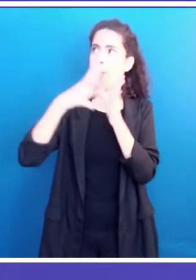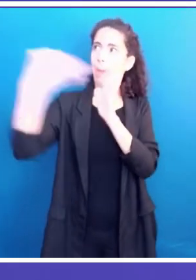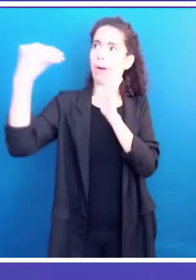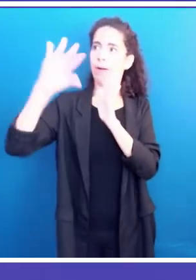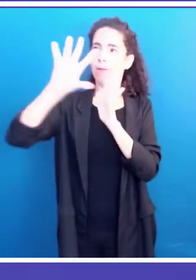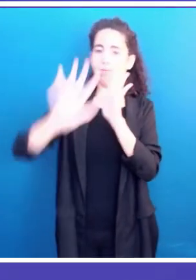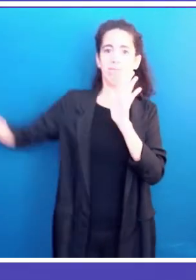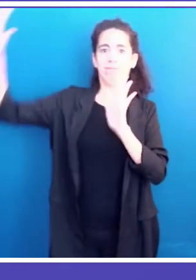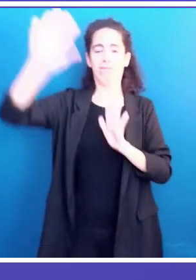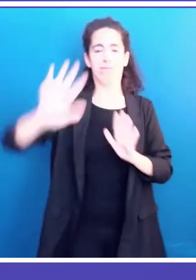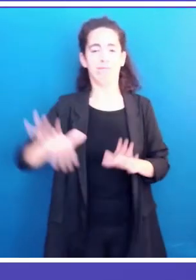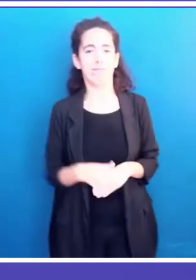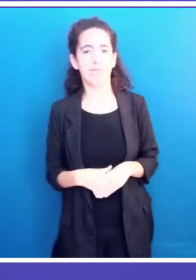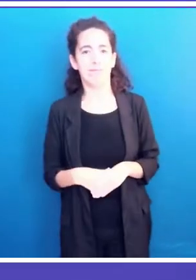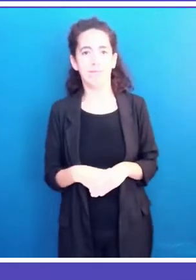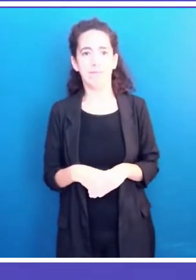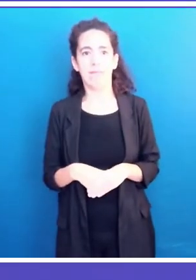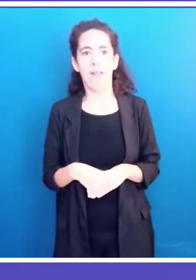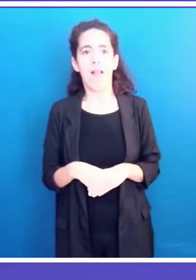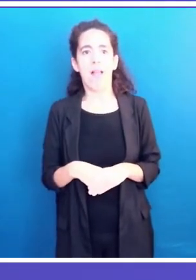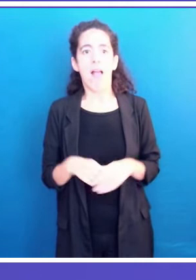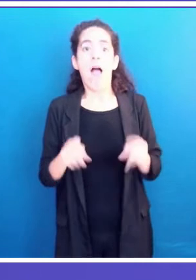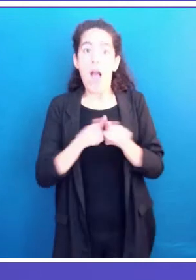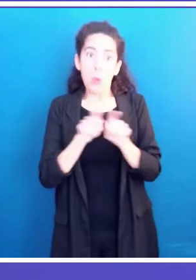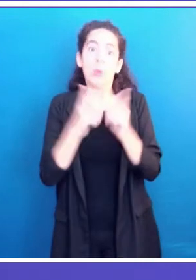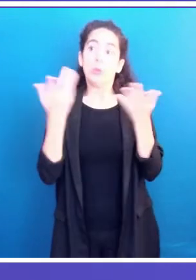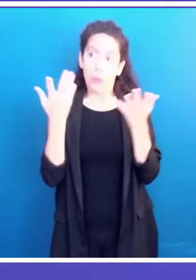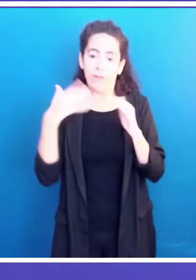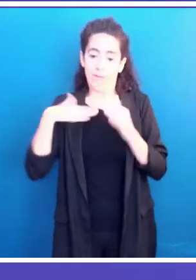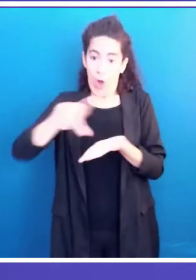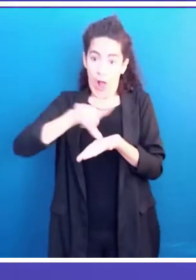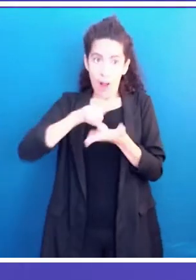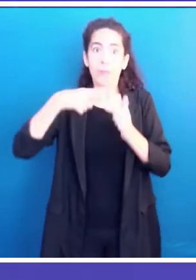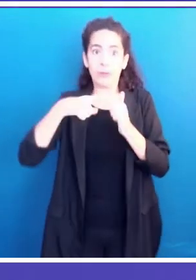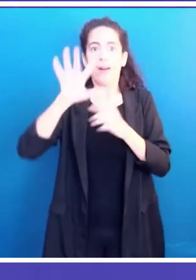المتحدثين الإجابة لهذه الأسئلة.